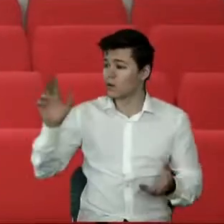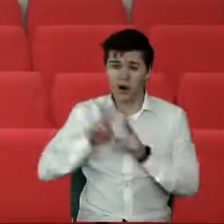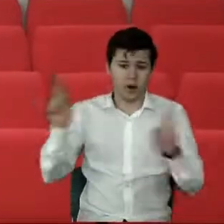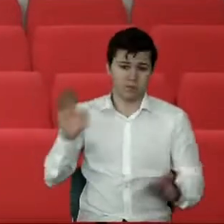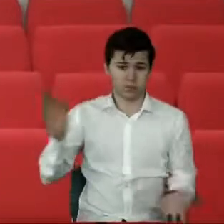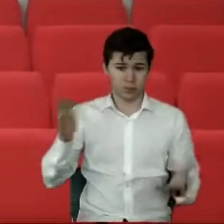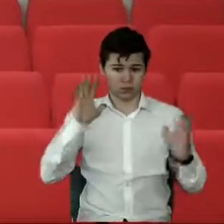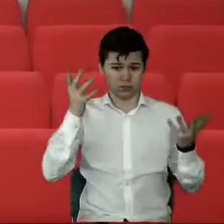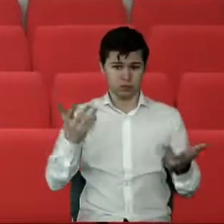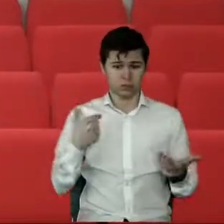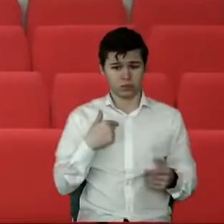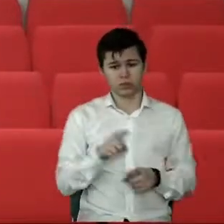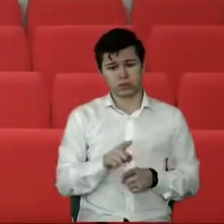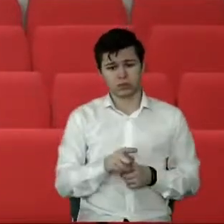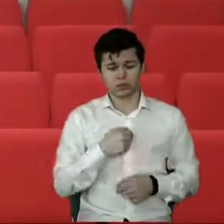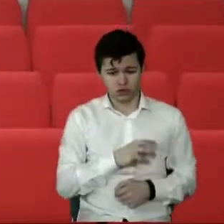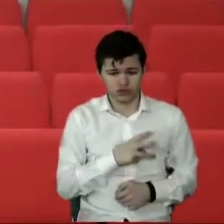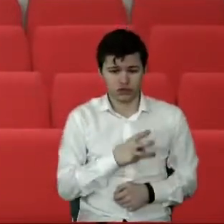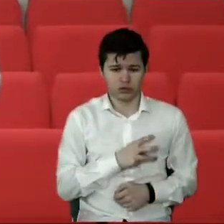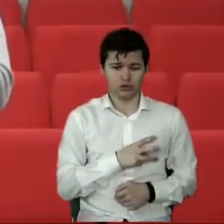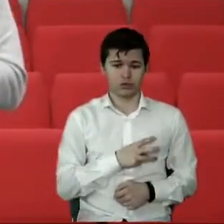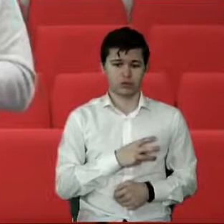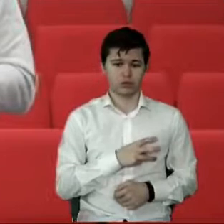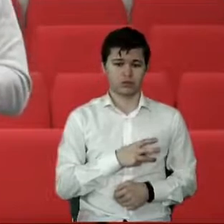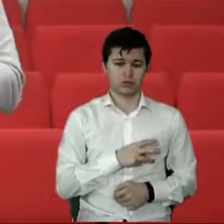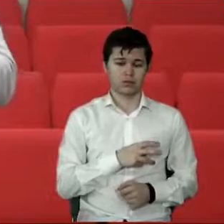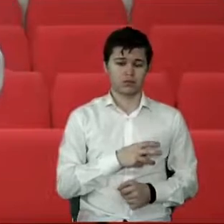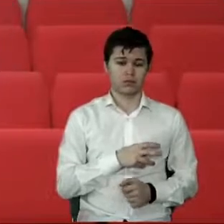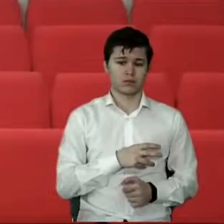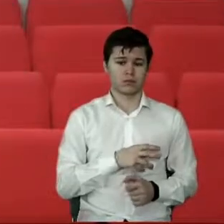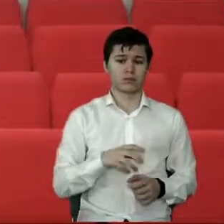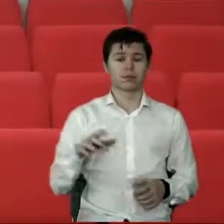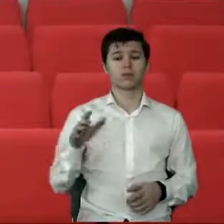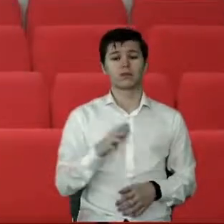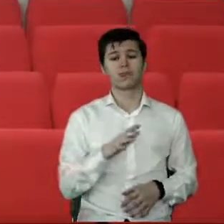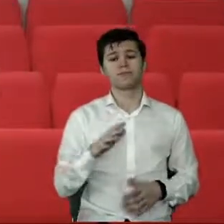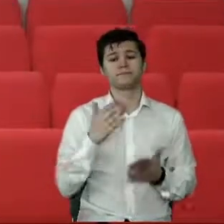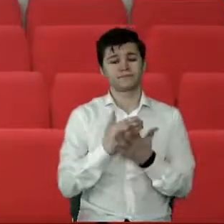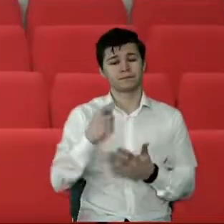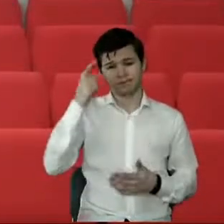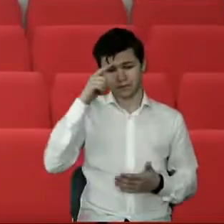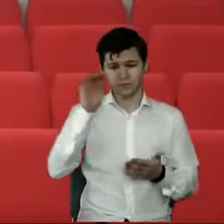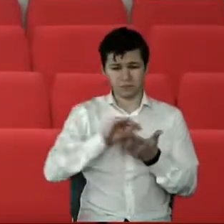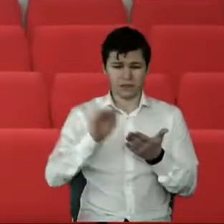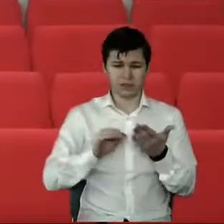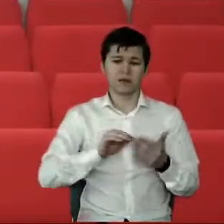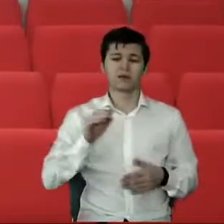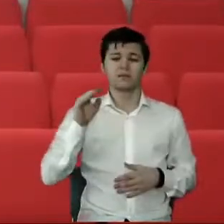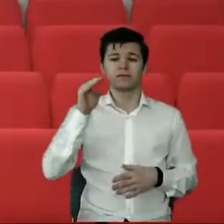Советую вам его перечитать. И хотя он говорил больше о каких-то там политических ситуациях или еще